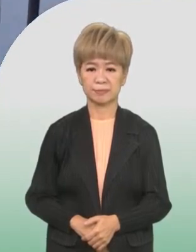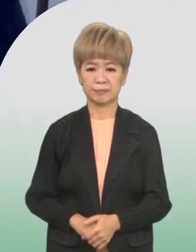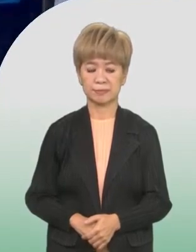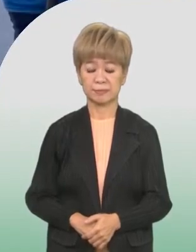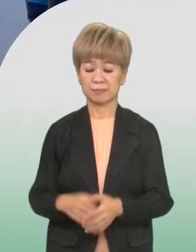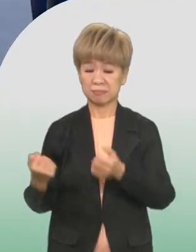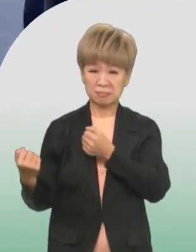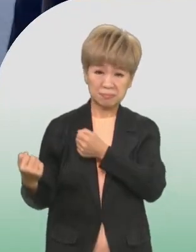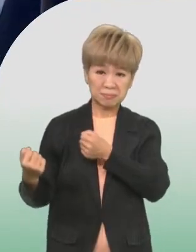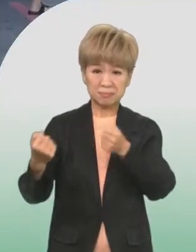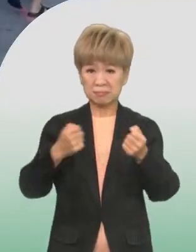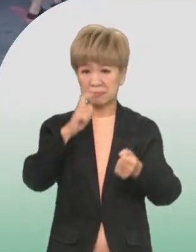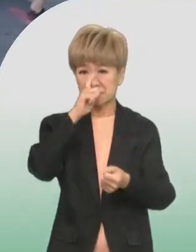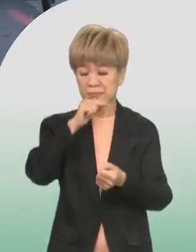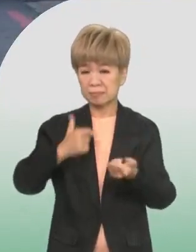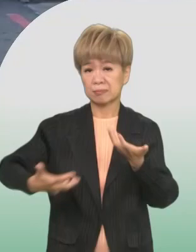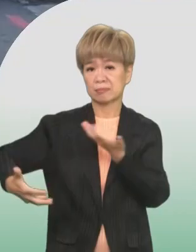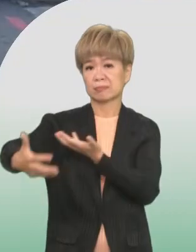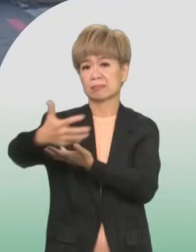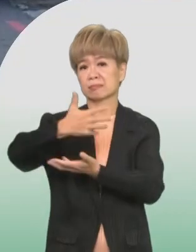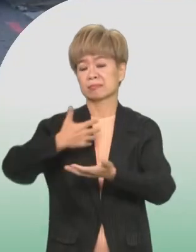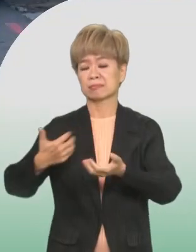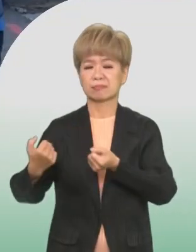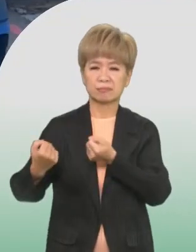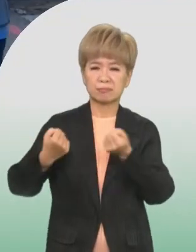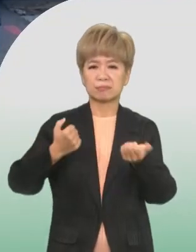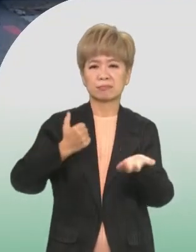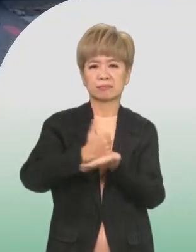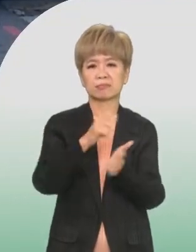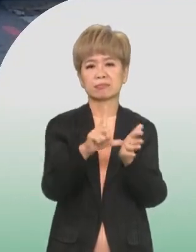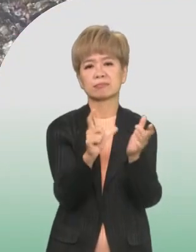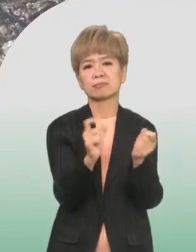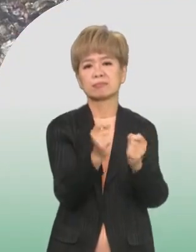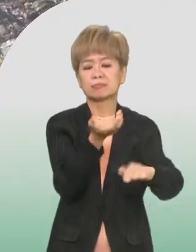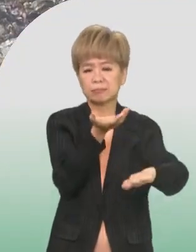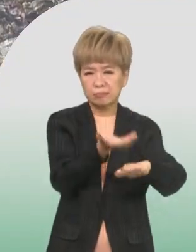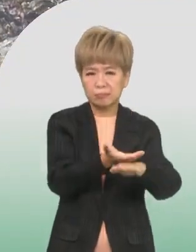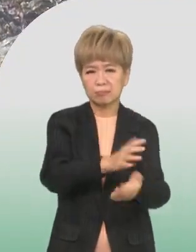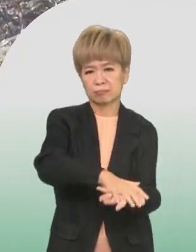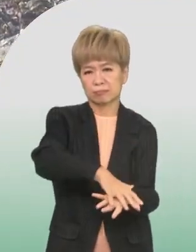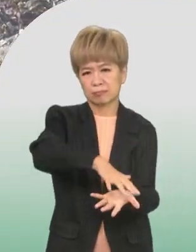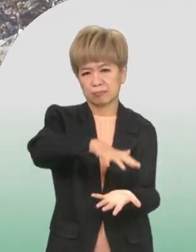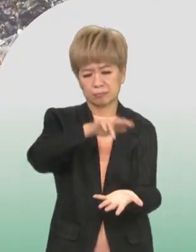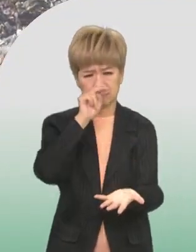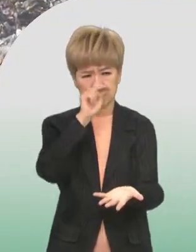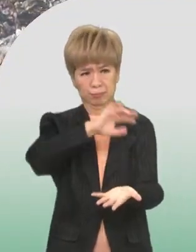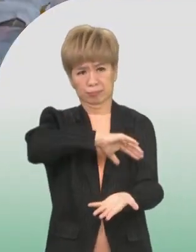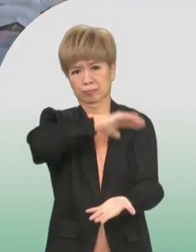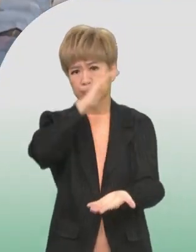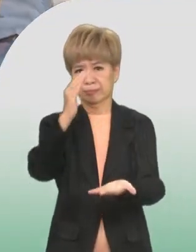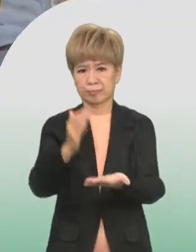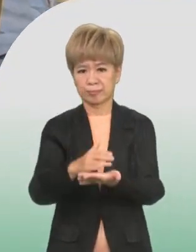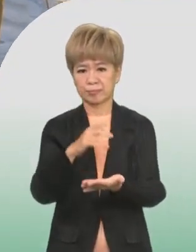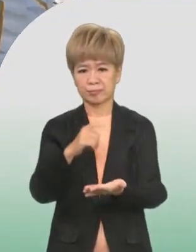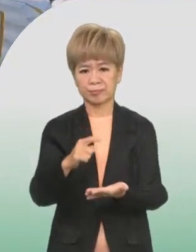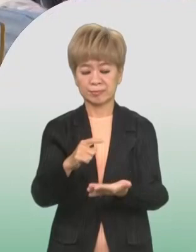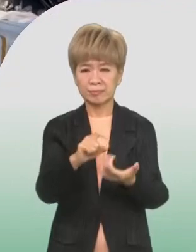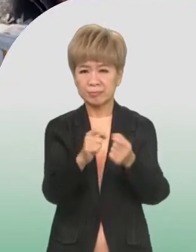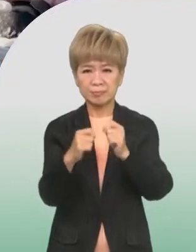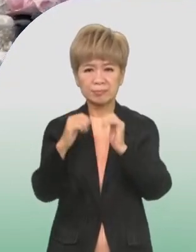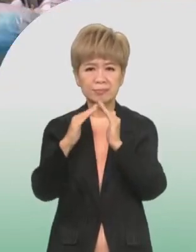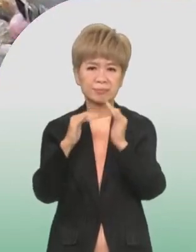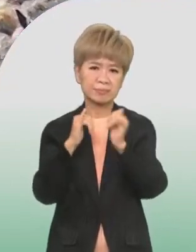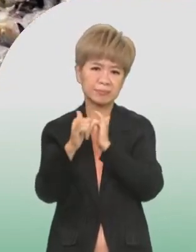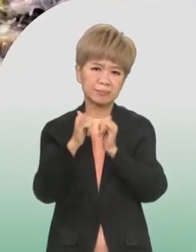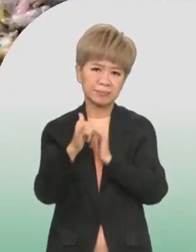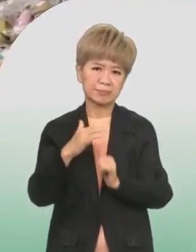踩的规律的树立石，再将一脉从临时带起来，肯定立石近代经过，系土库圈的烟民